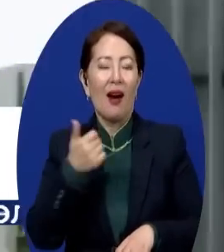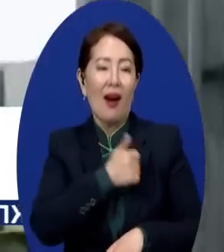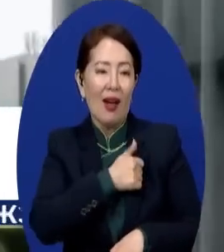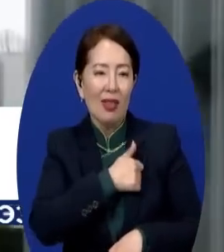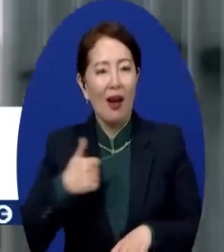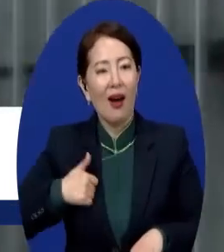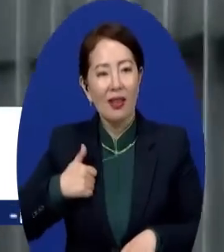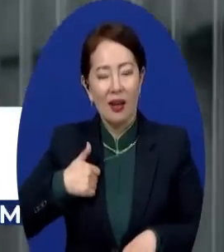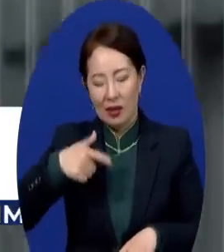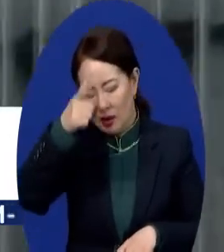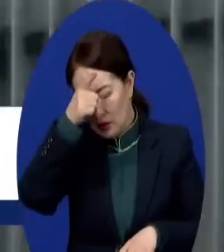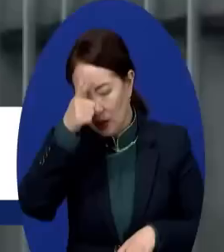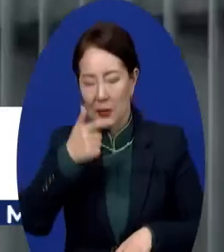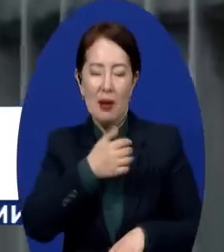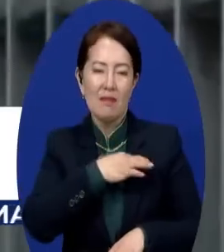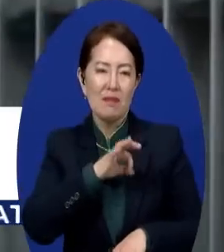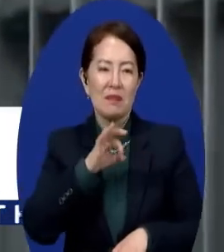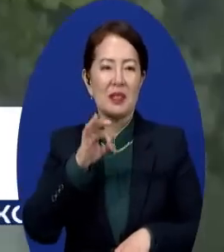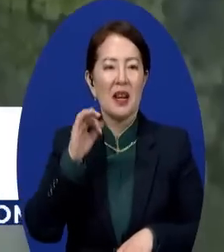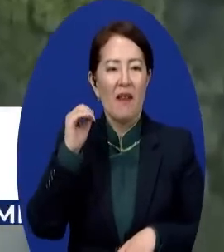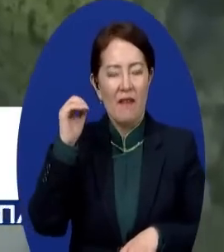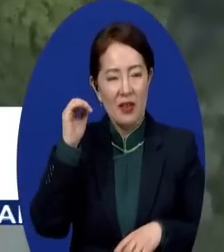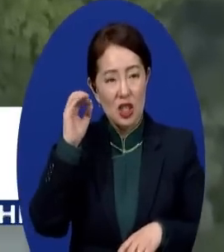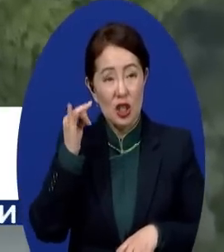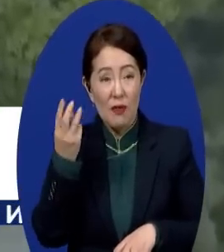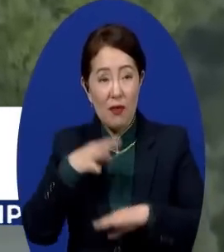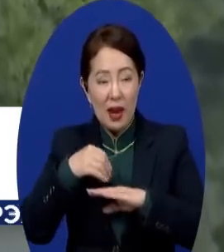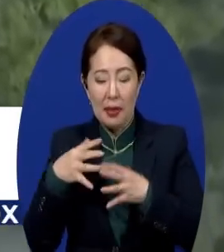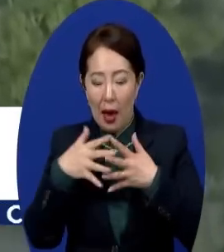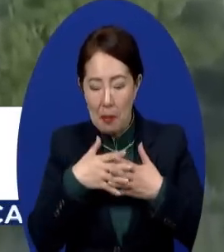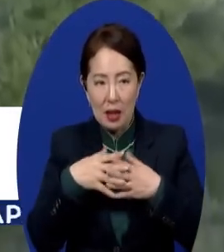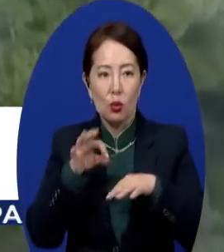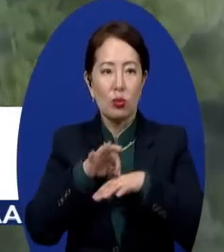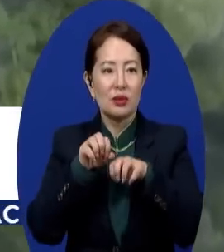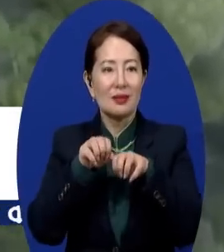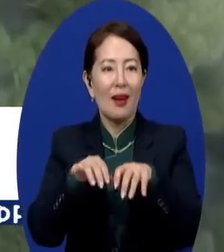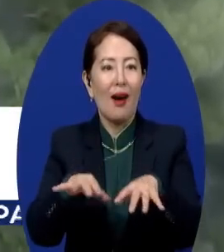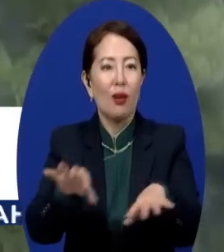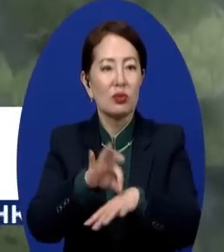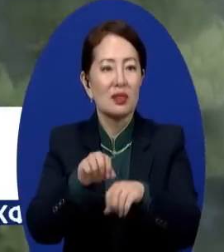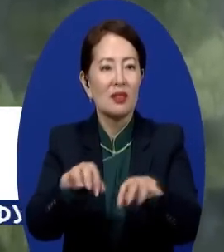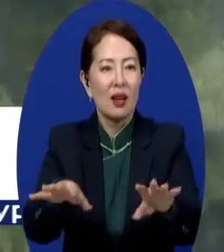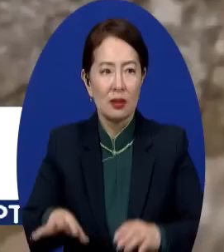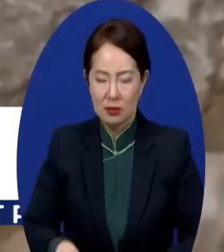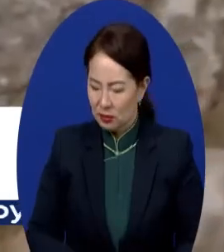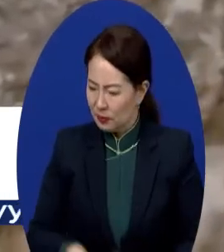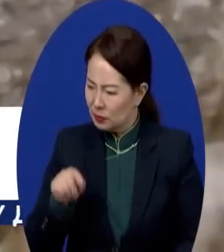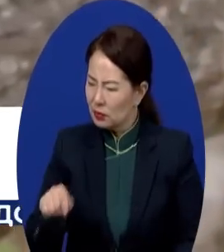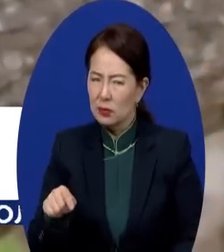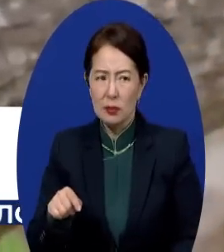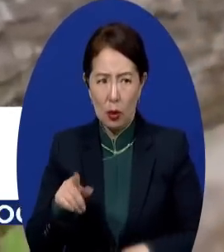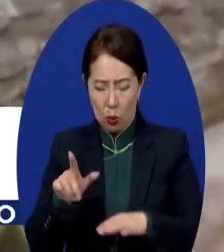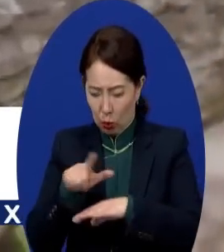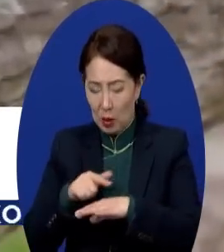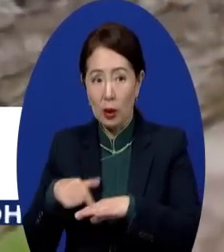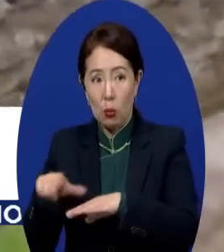Итали, Португал, Испани, Швед, Их Британь, Америк нэгдсэн улс гэсэн 10 улсад тархжээ. Энэ өвчин нутагшмал биш, манай бүсийн 3